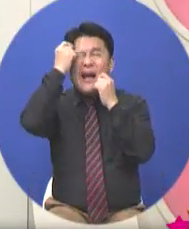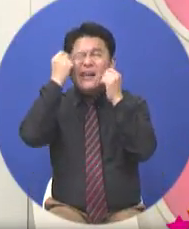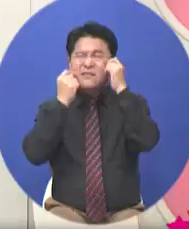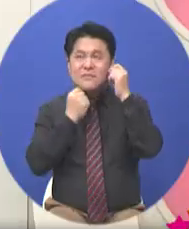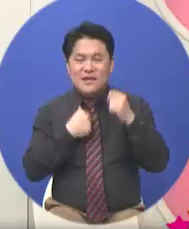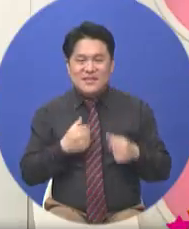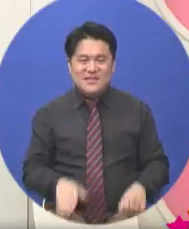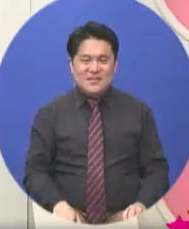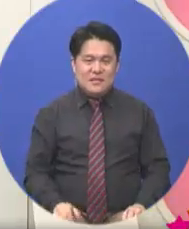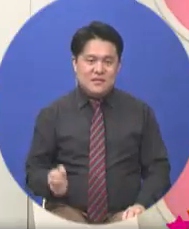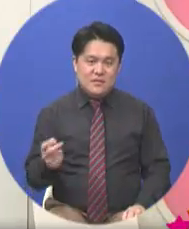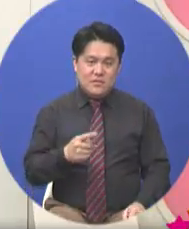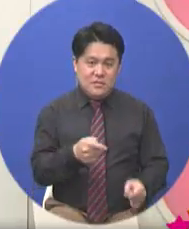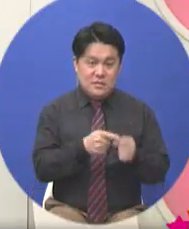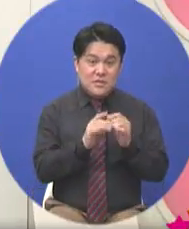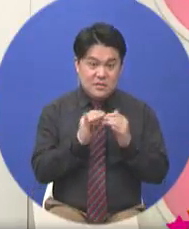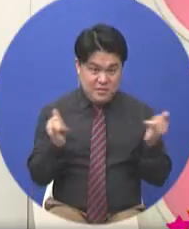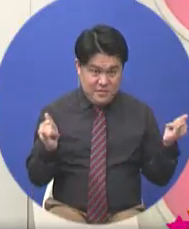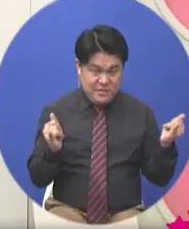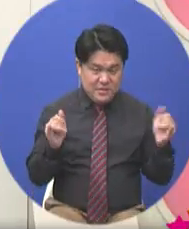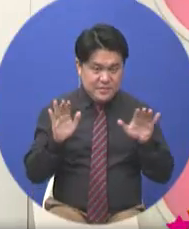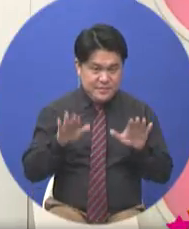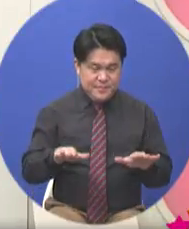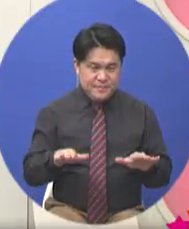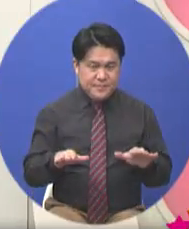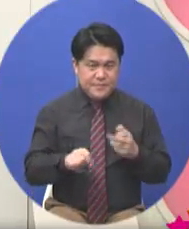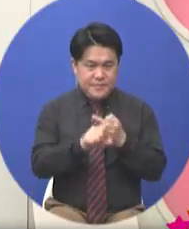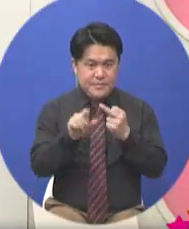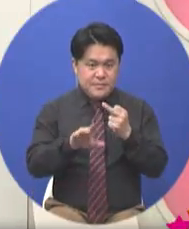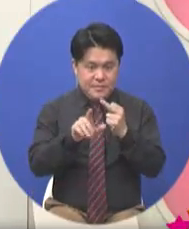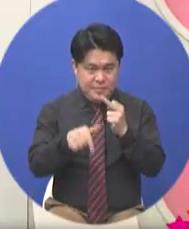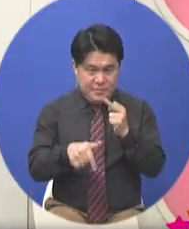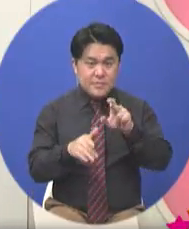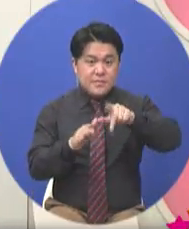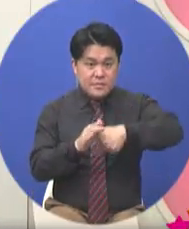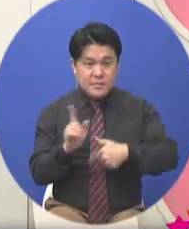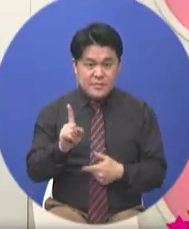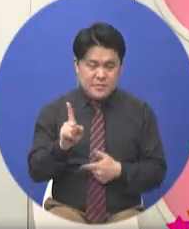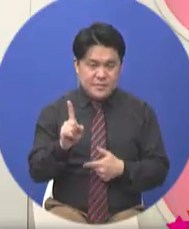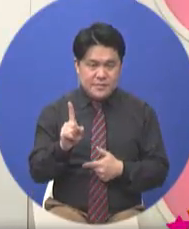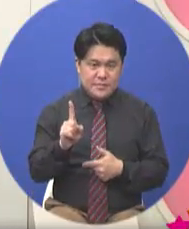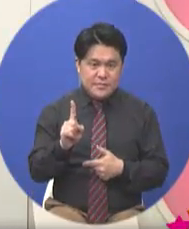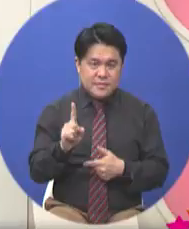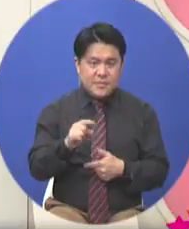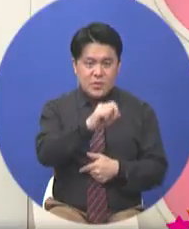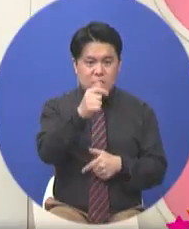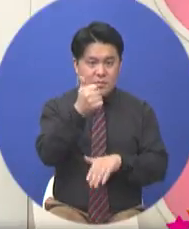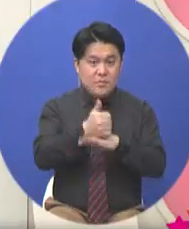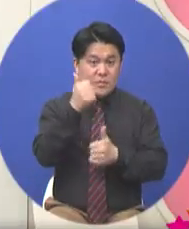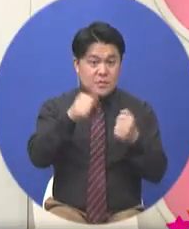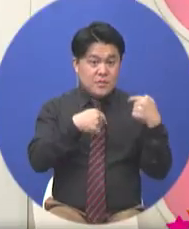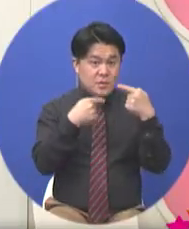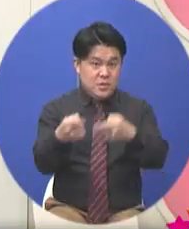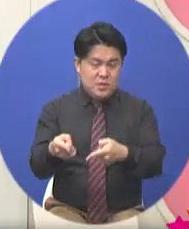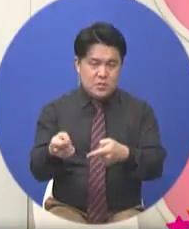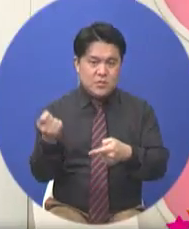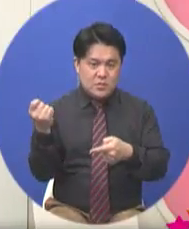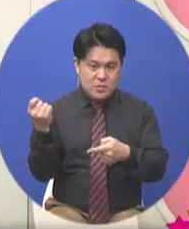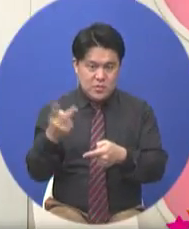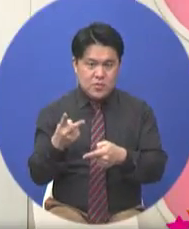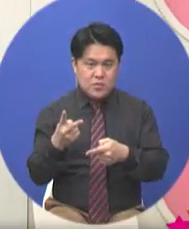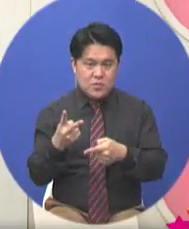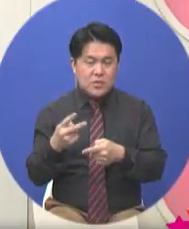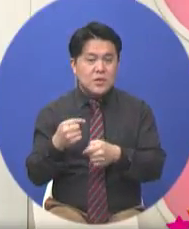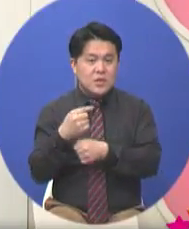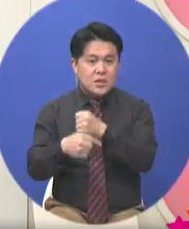참, 또 장원에게는. 이번 달에 그 연말 네. 월말 결선 끝나고 연말 바로